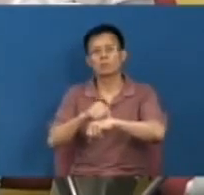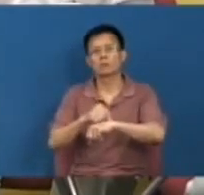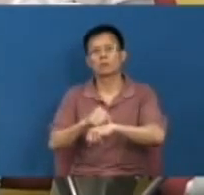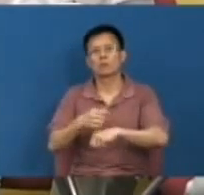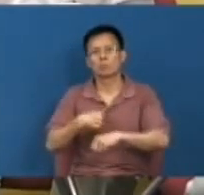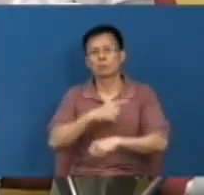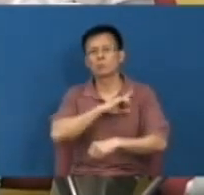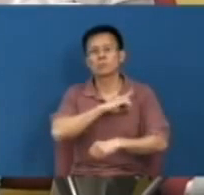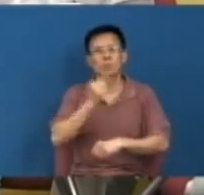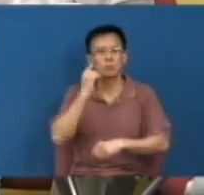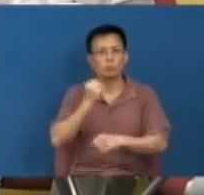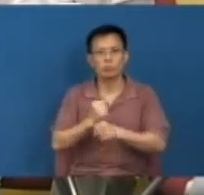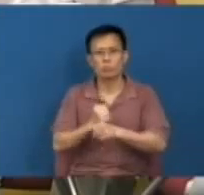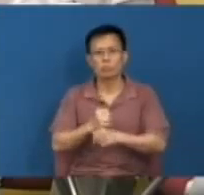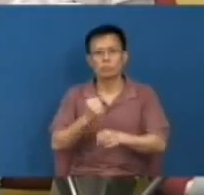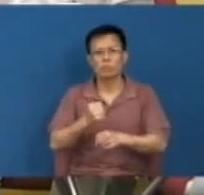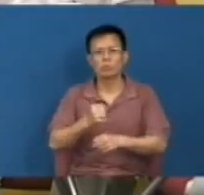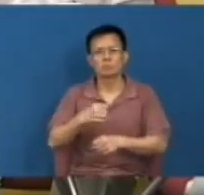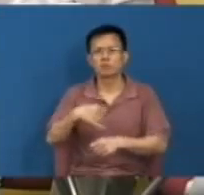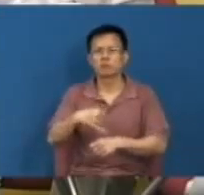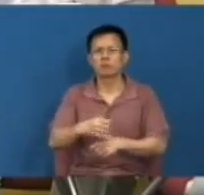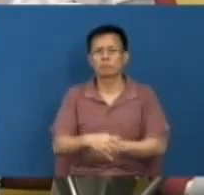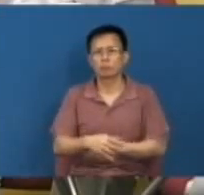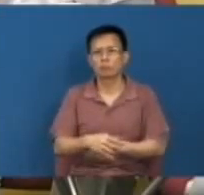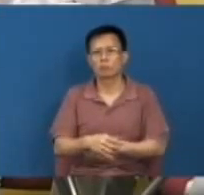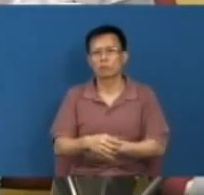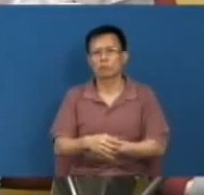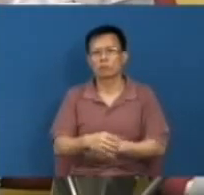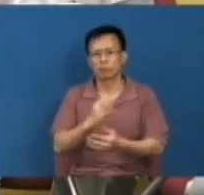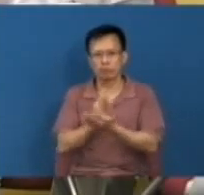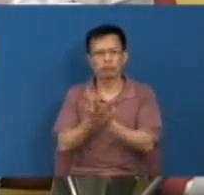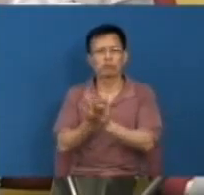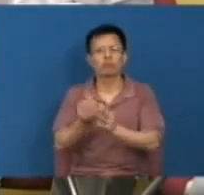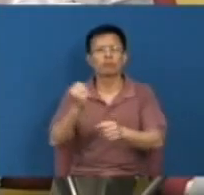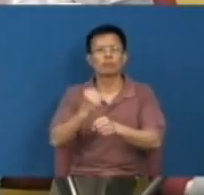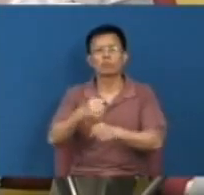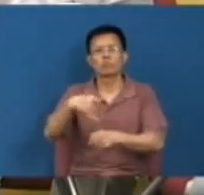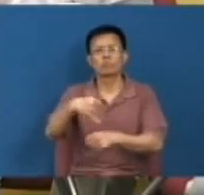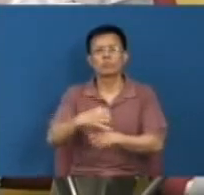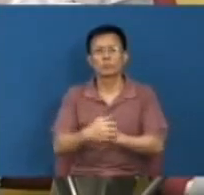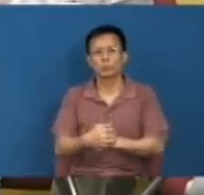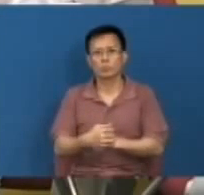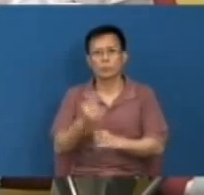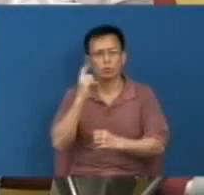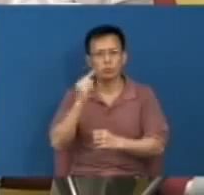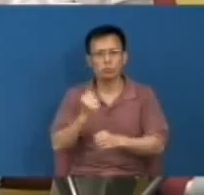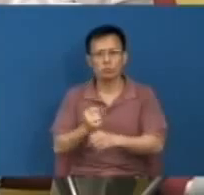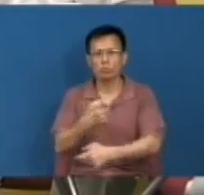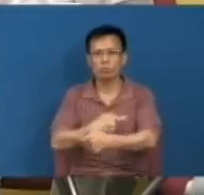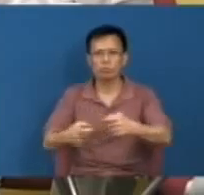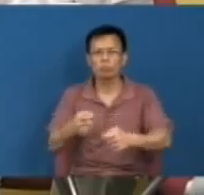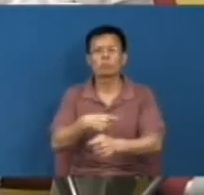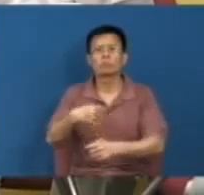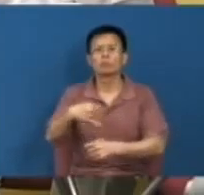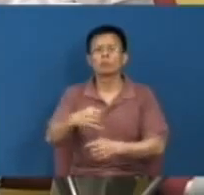我自己想去做個嘢又唔做得，我即係喐不得其政，俾佢係箍住咗。我想做生意又唔得，因為我哋